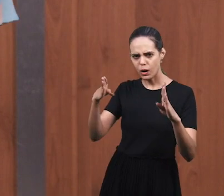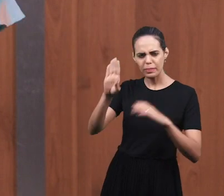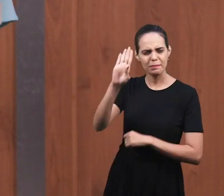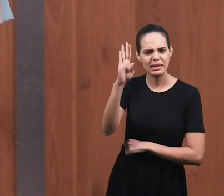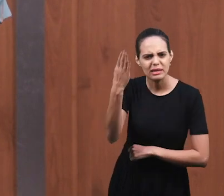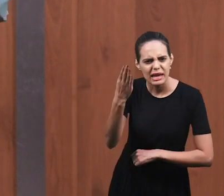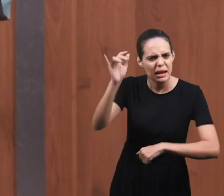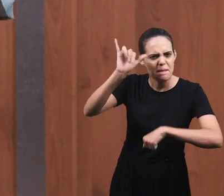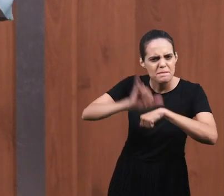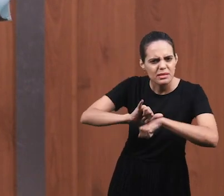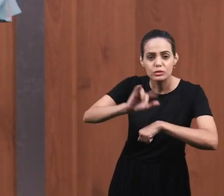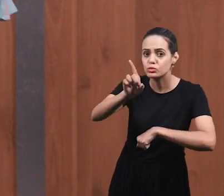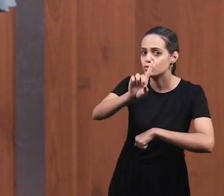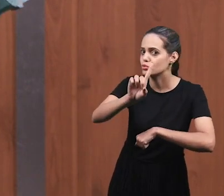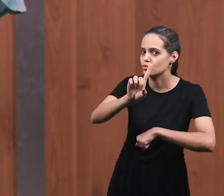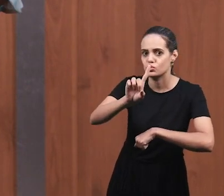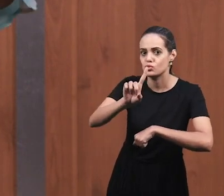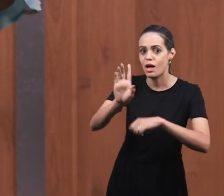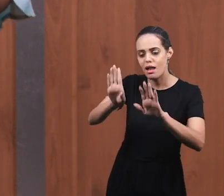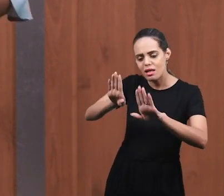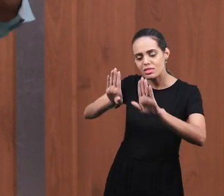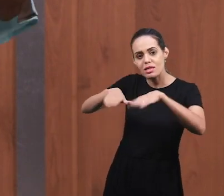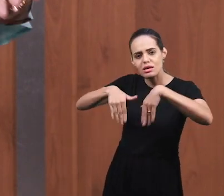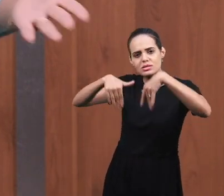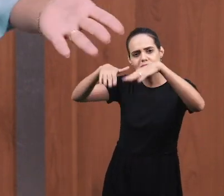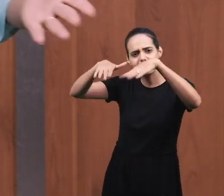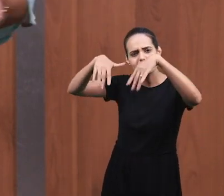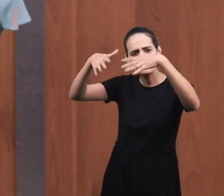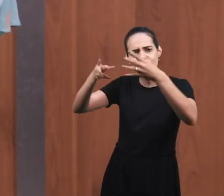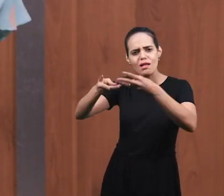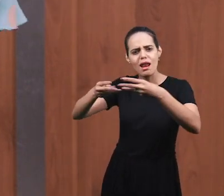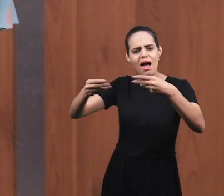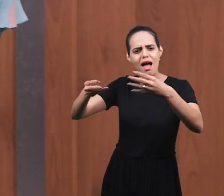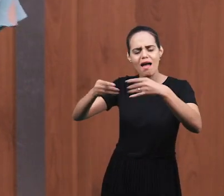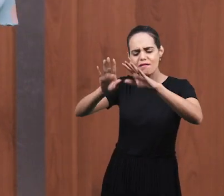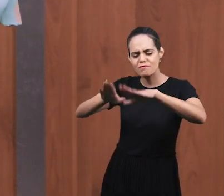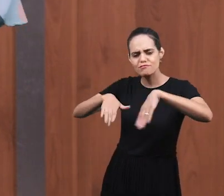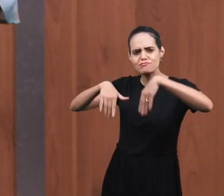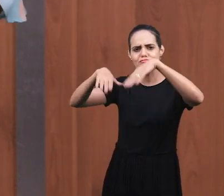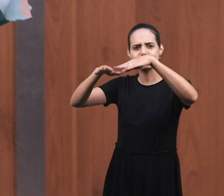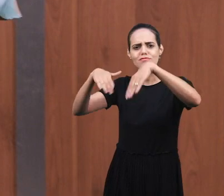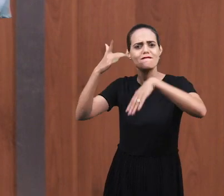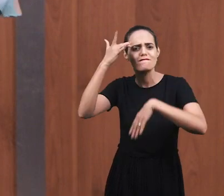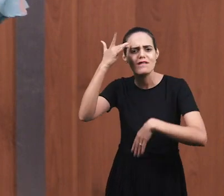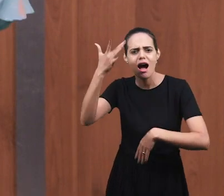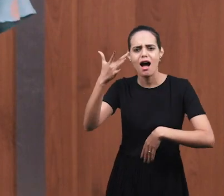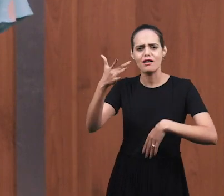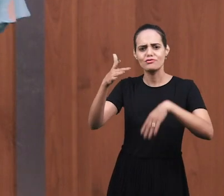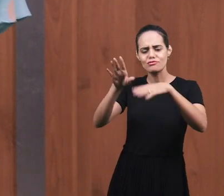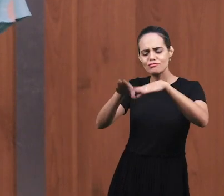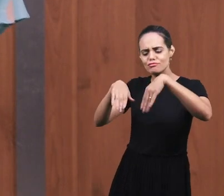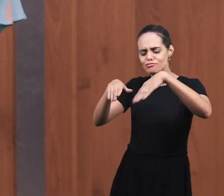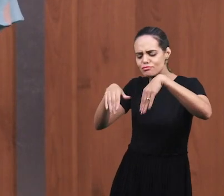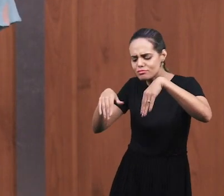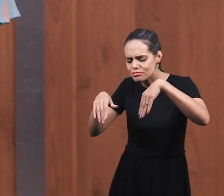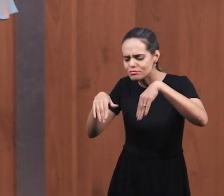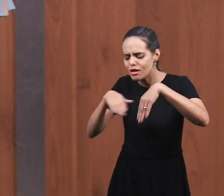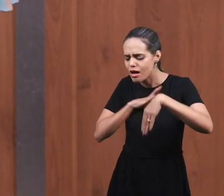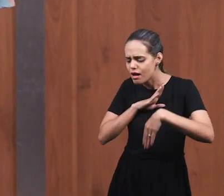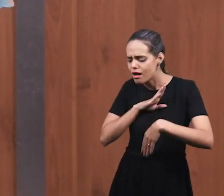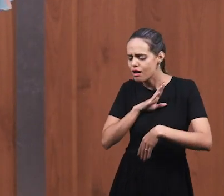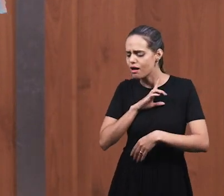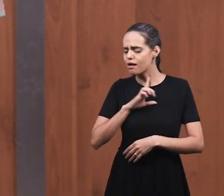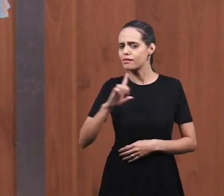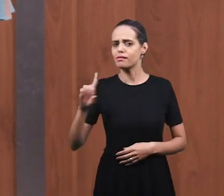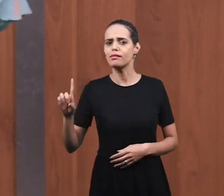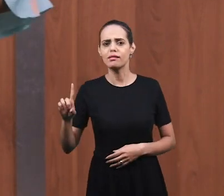ni en métal. Elle était faite de tissu. C'était si simple d'entrer pour elle. Il n'était pas